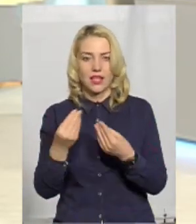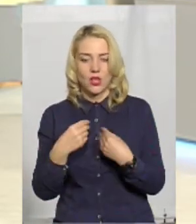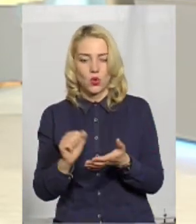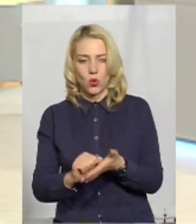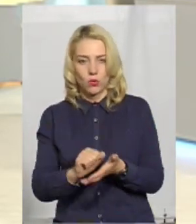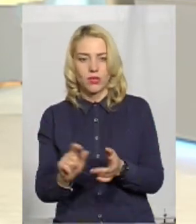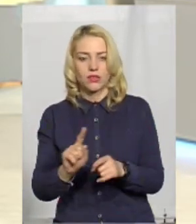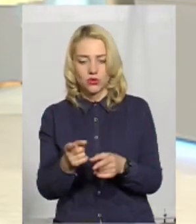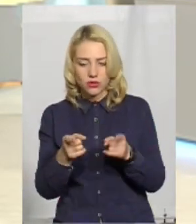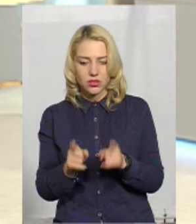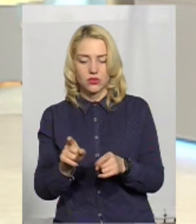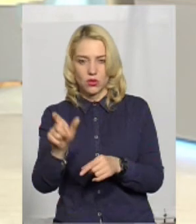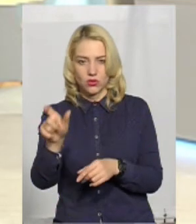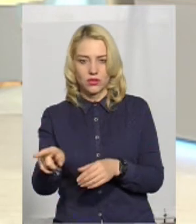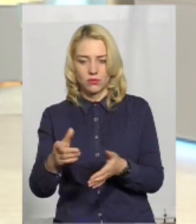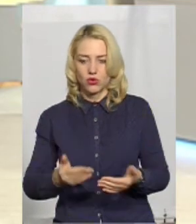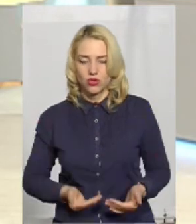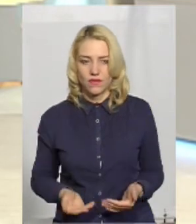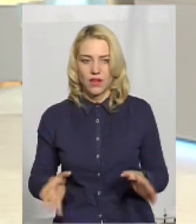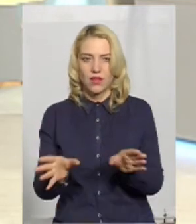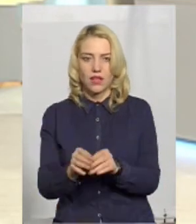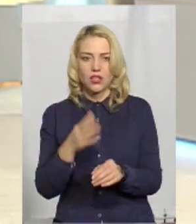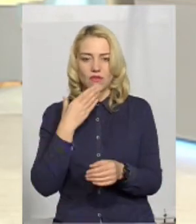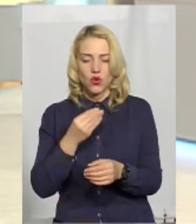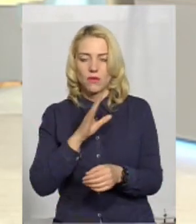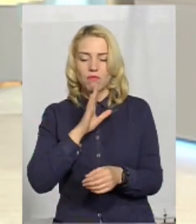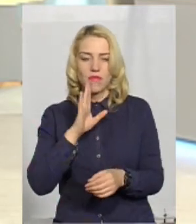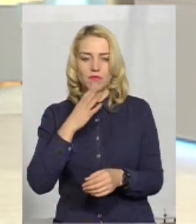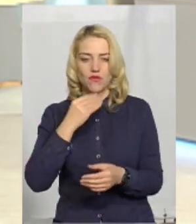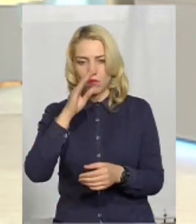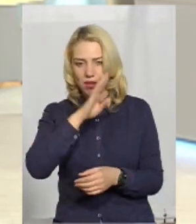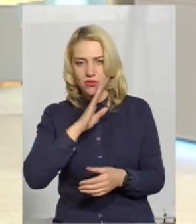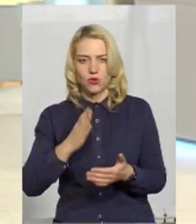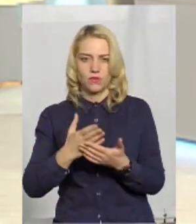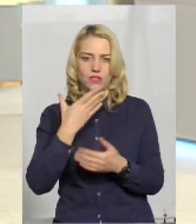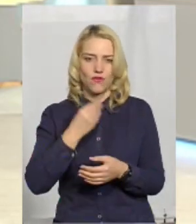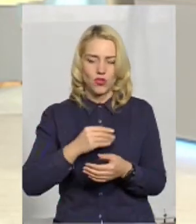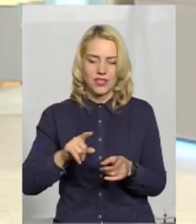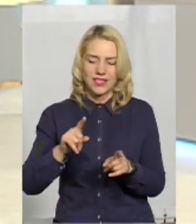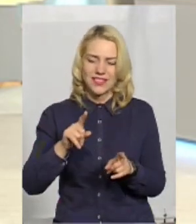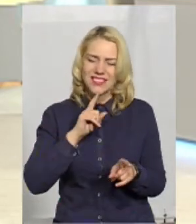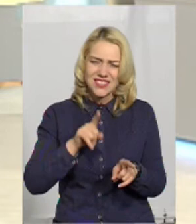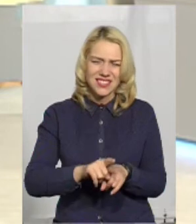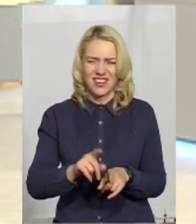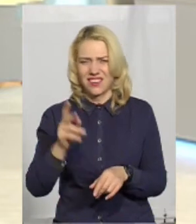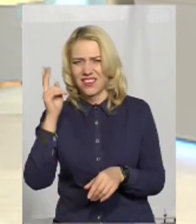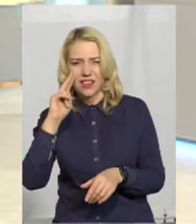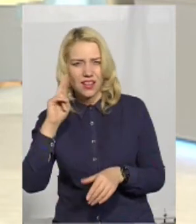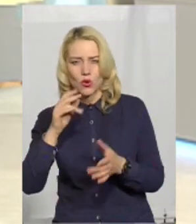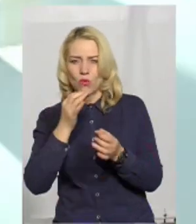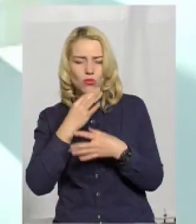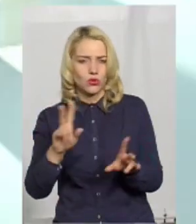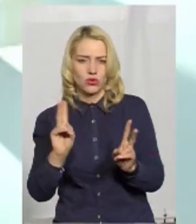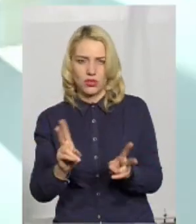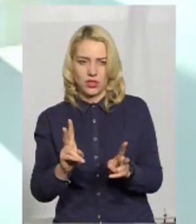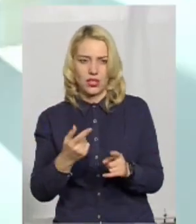да, дійсно, така-то громадянка проживає разом зі своєю матір'ю, там, чи своїм батьком, чи своєю сестрою, чи з дядьком, ну, будь-з ким. Є такий